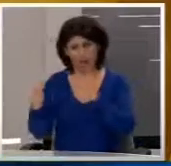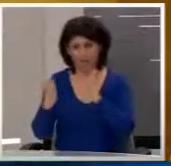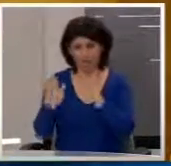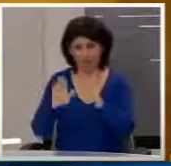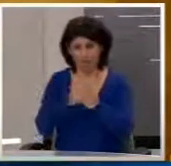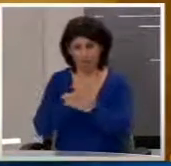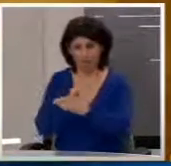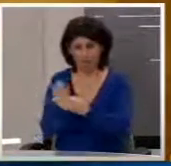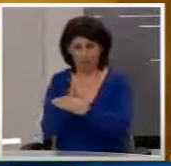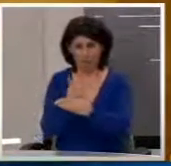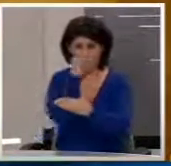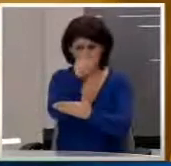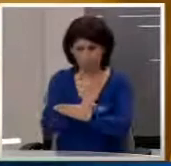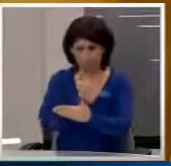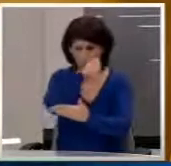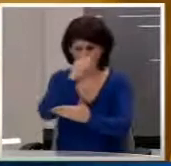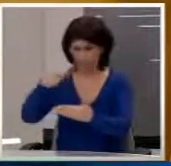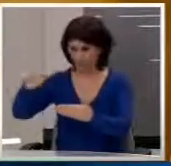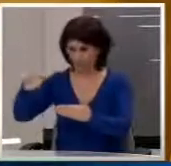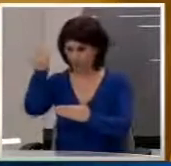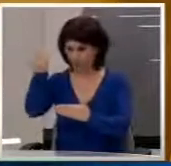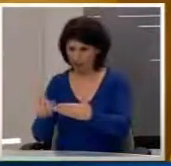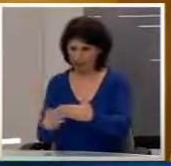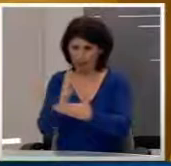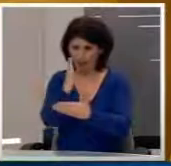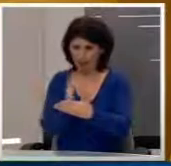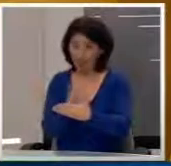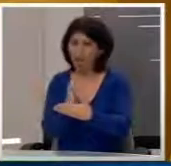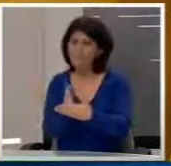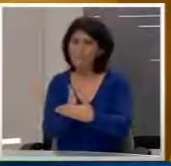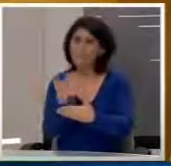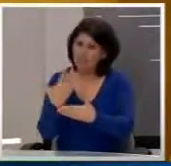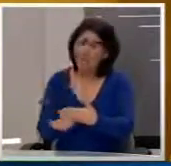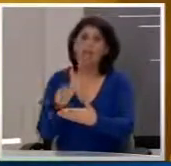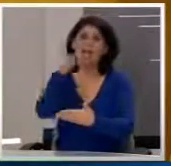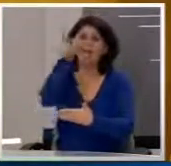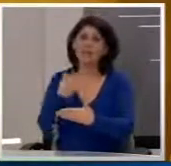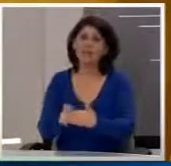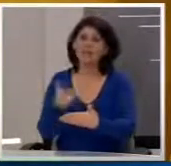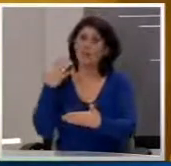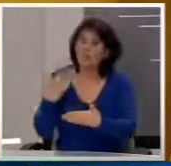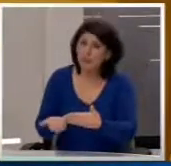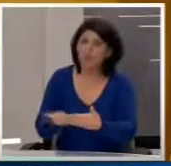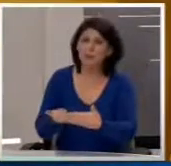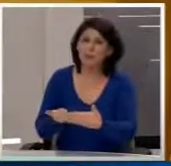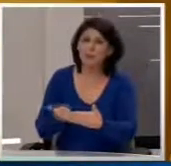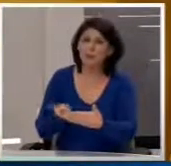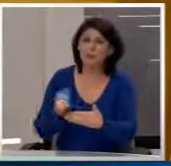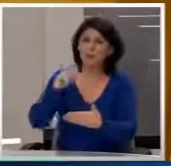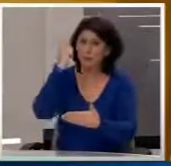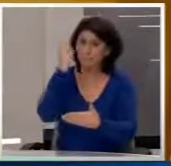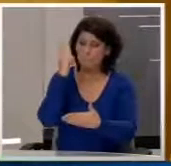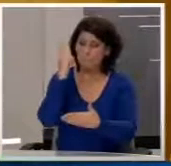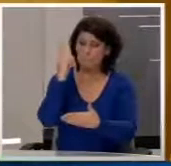Θα καταθέσω λοιπόν, για να το μελετήσουν όλοι οι συνάδελφοι, ότι υπήρξε